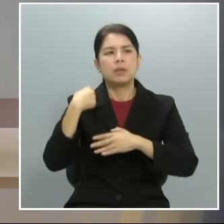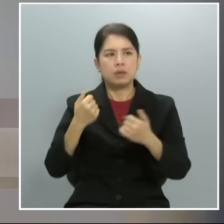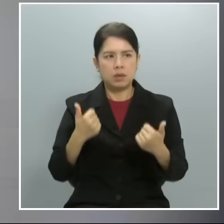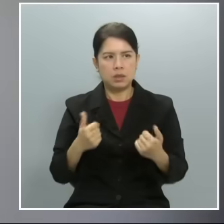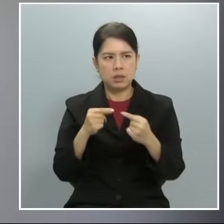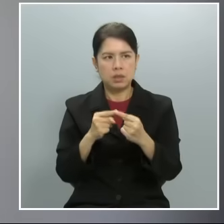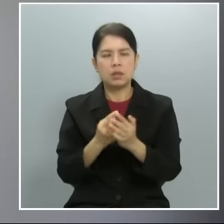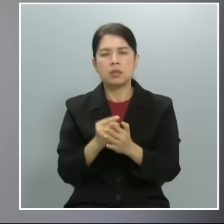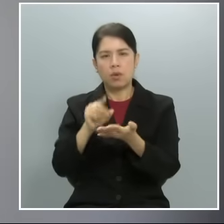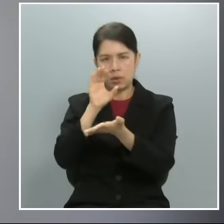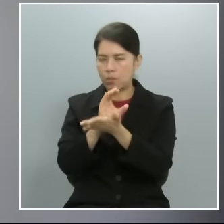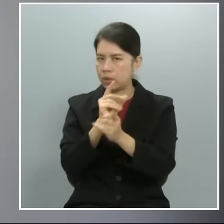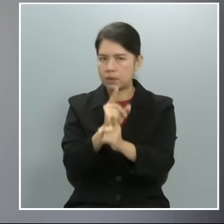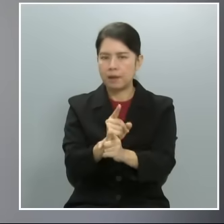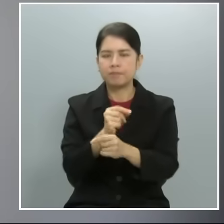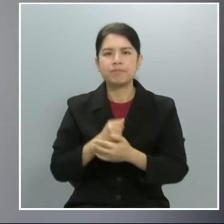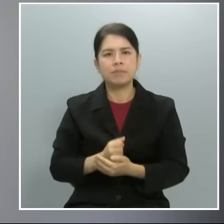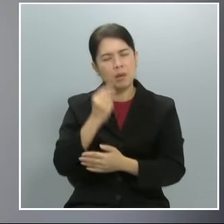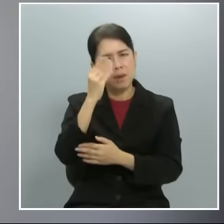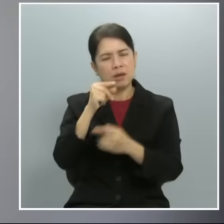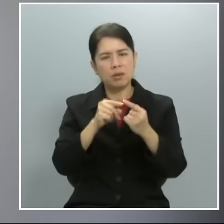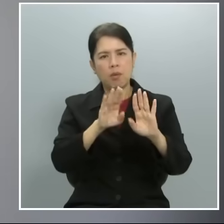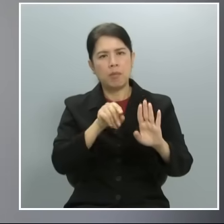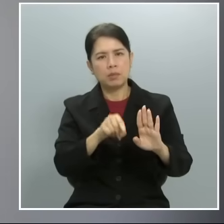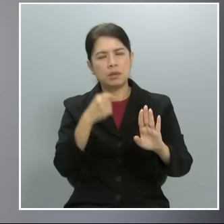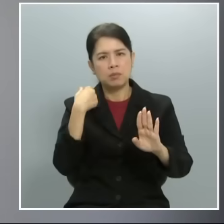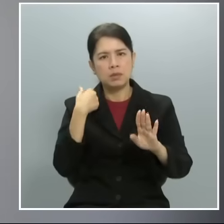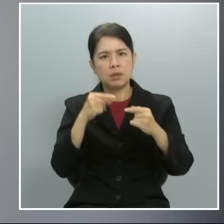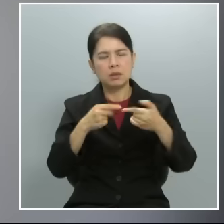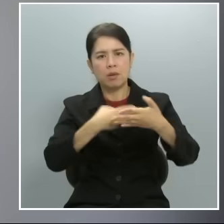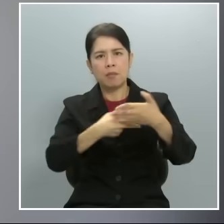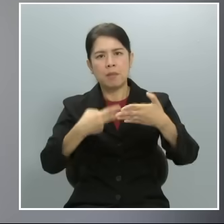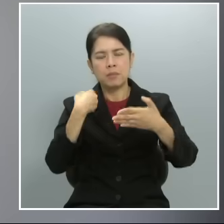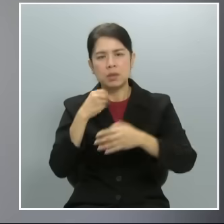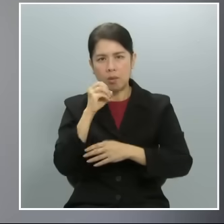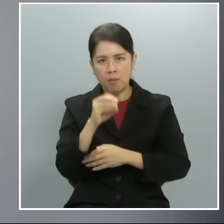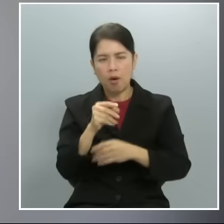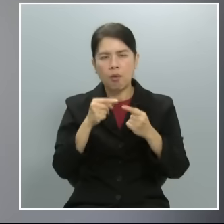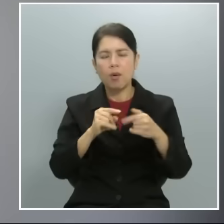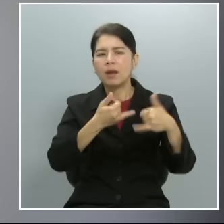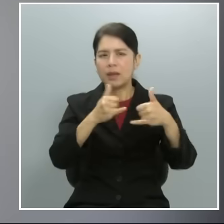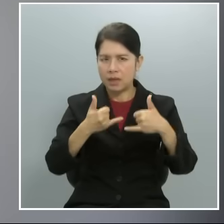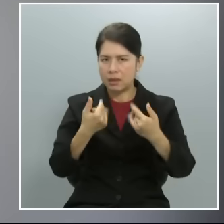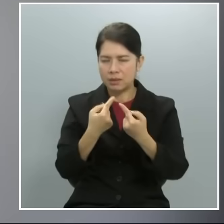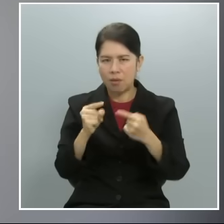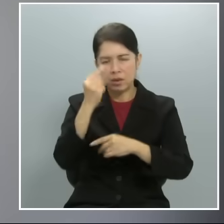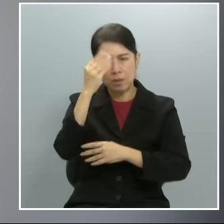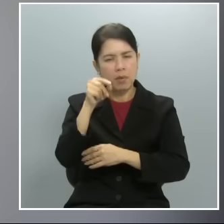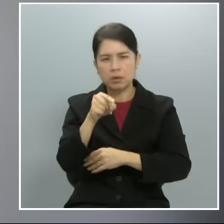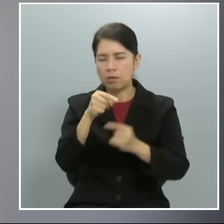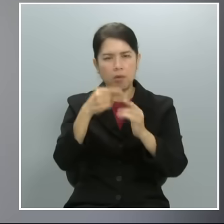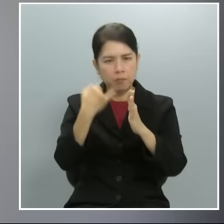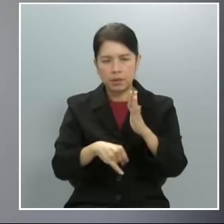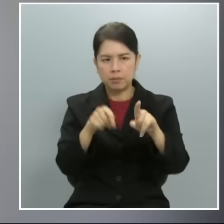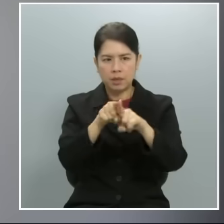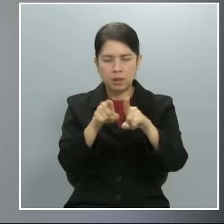ตัวอยู่การทำแบบนี้แม้จะมีการคอมเมนต์ก่อนปิดบัญชีว่าโพสต์เล่นๆแต่ก็เข้าข่ายข้อกฎหมาย